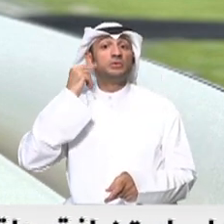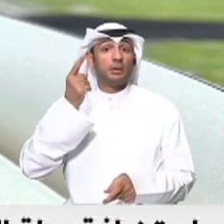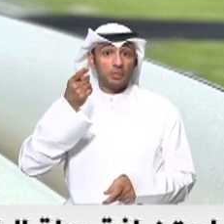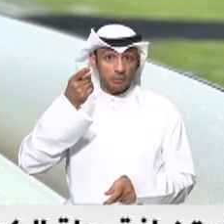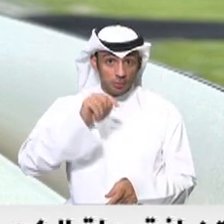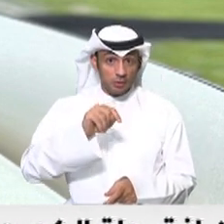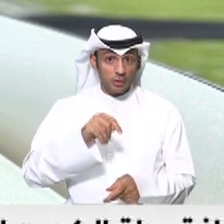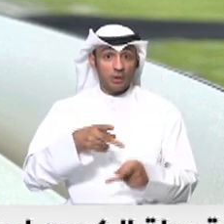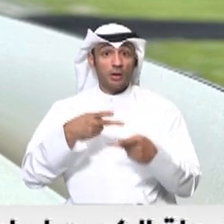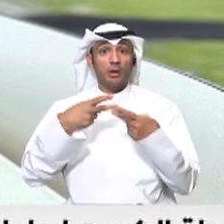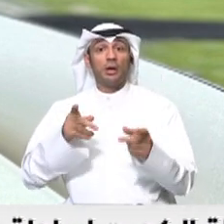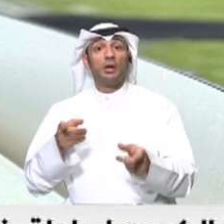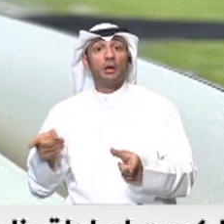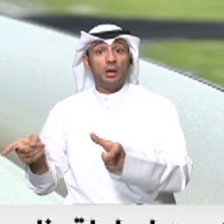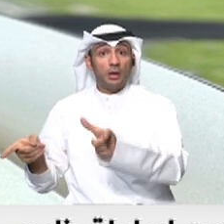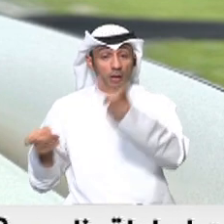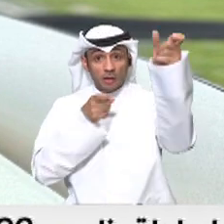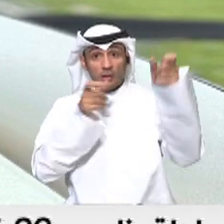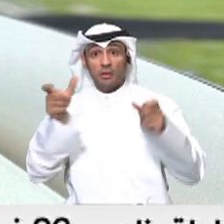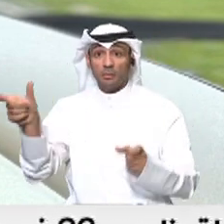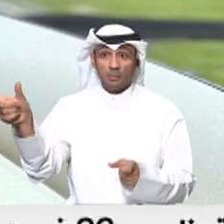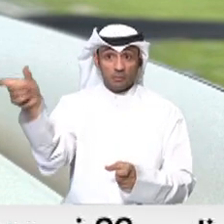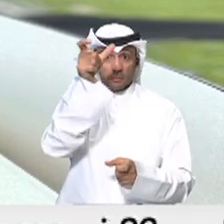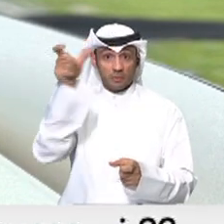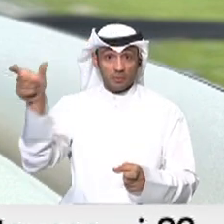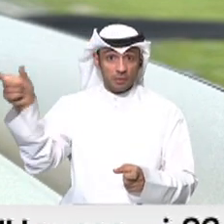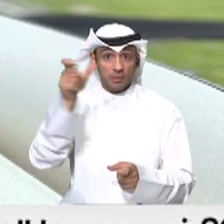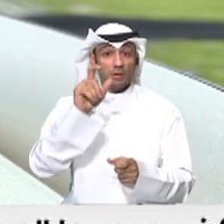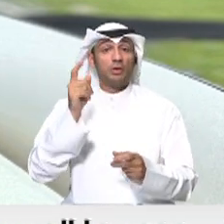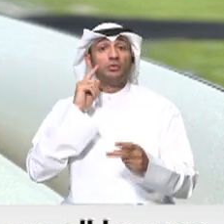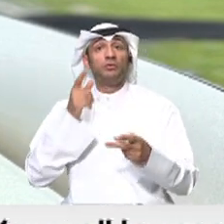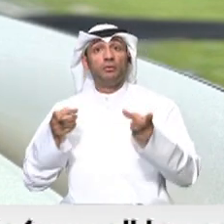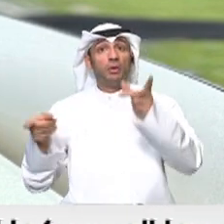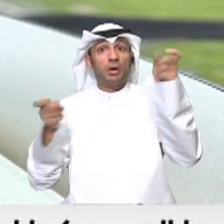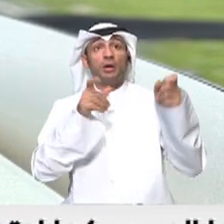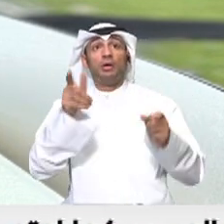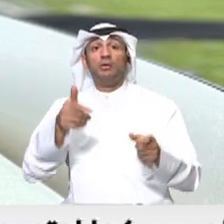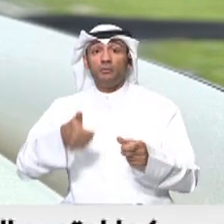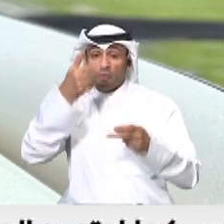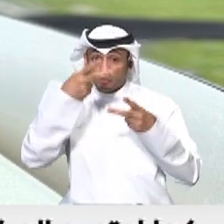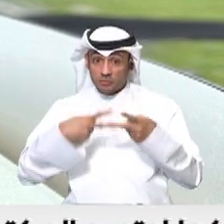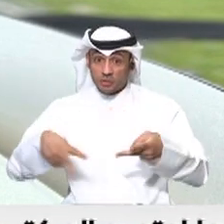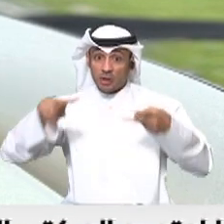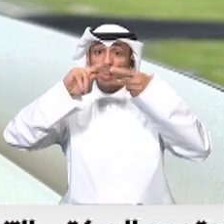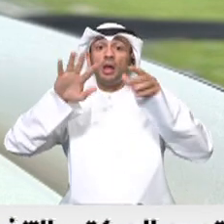لمسابقه سكيت يخوض جولتين وذلك من اجل تحديد متاهلين للنهائي